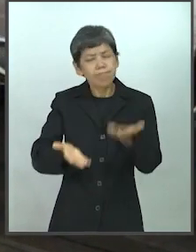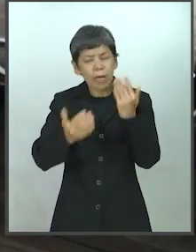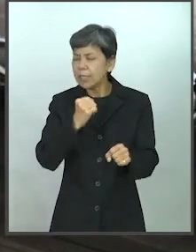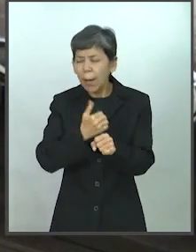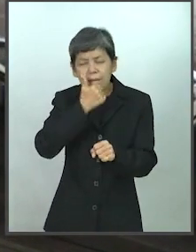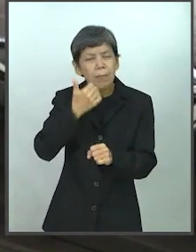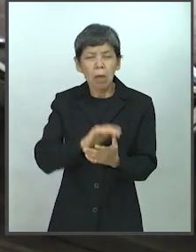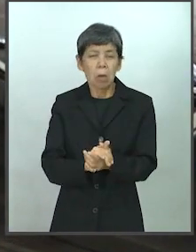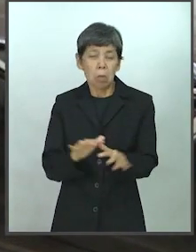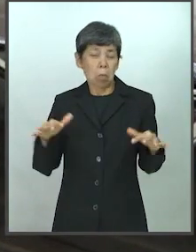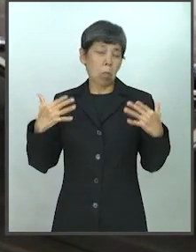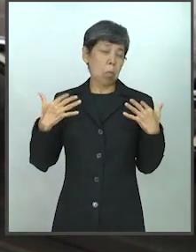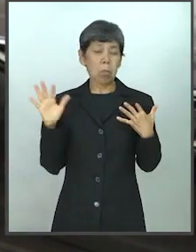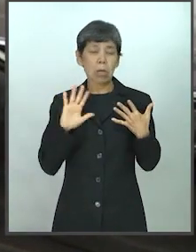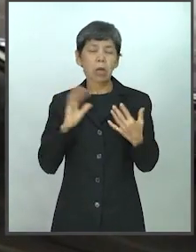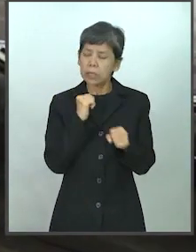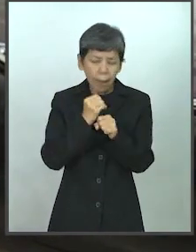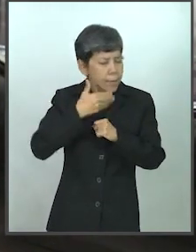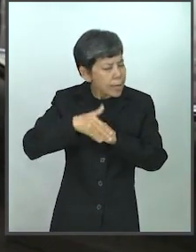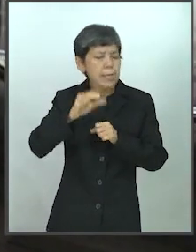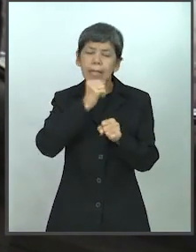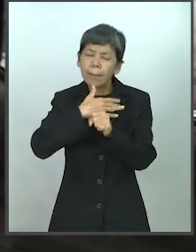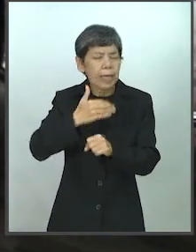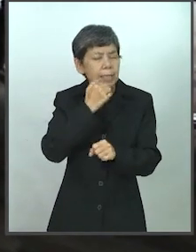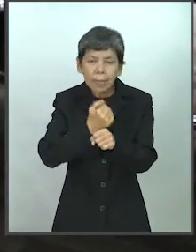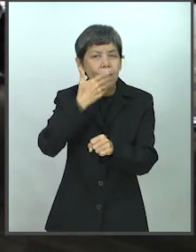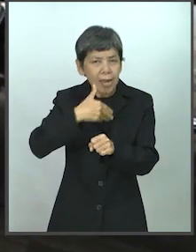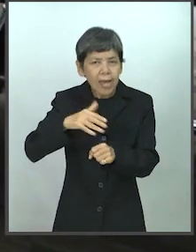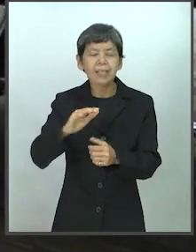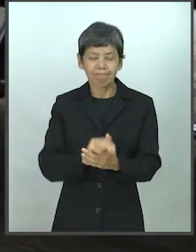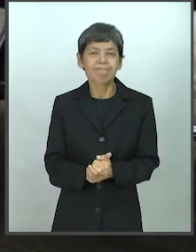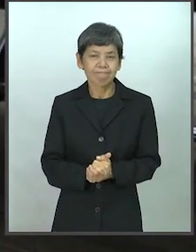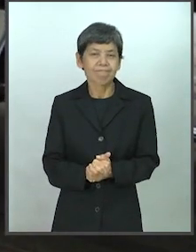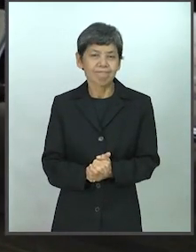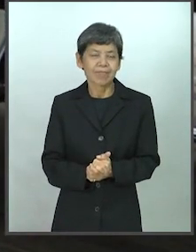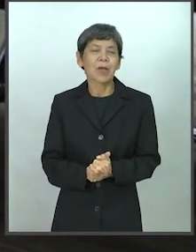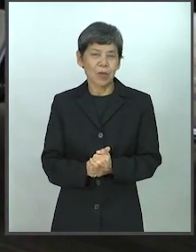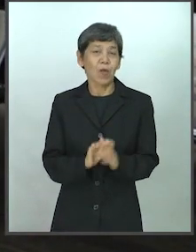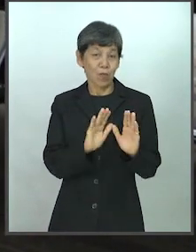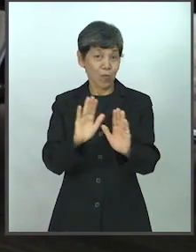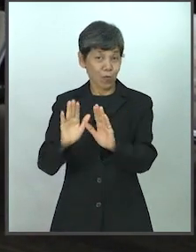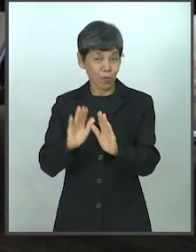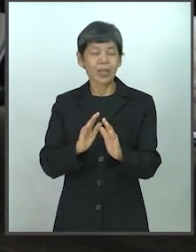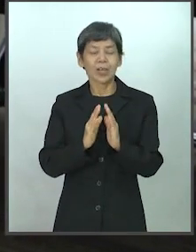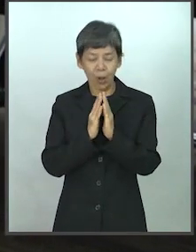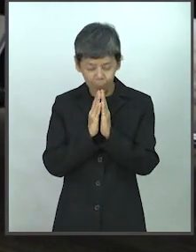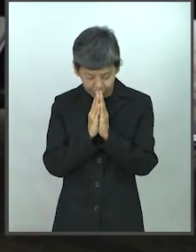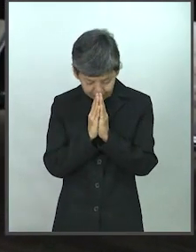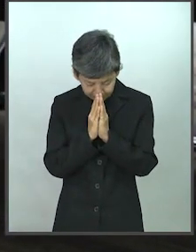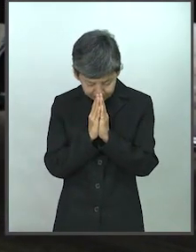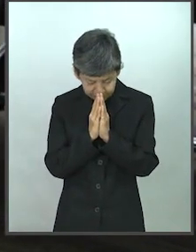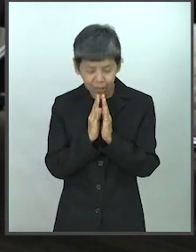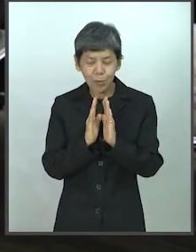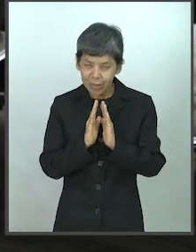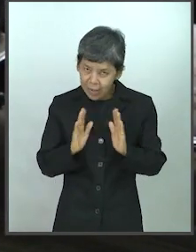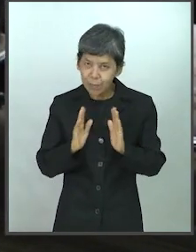ช่ไม่ต้องเลือกเวลาไม่ต้อง ไม่จำเป็น เลือกสถานที่ ใช่ครับก็ฝากท่านผู้ชมด้วยนะฮะวันนี้ก็ขอบคุณพี่ก้อยมากนะครับ ค่ะ